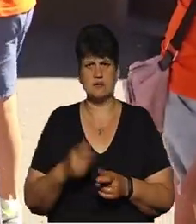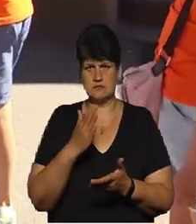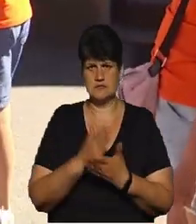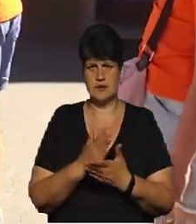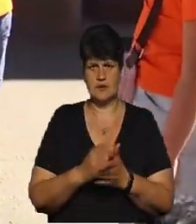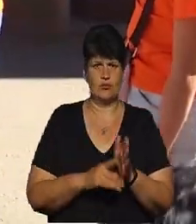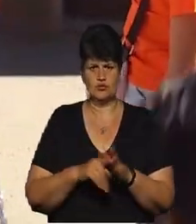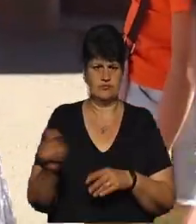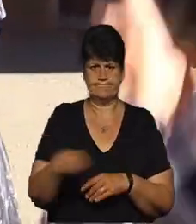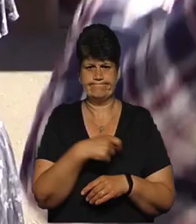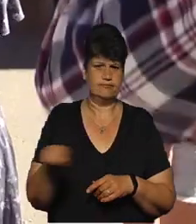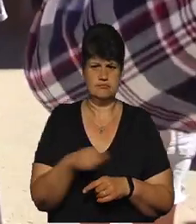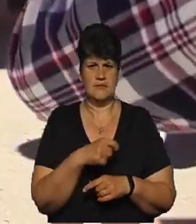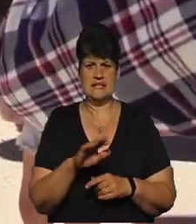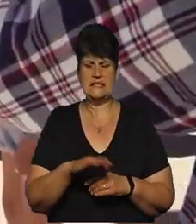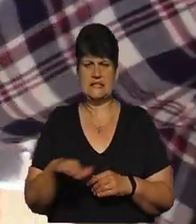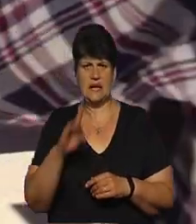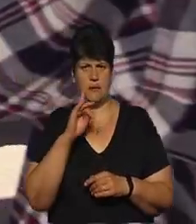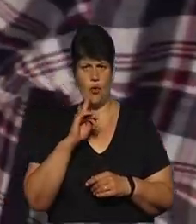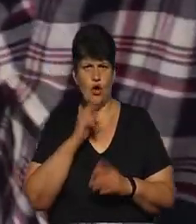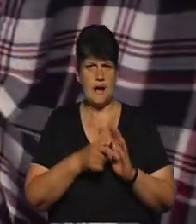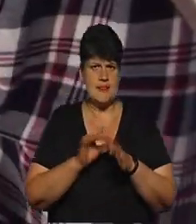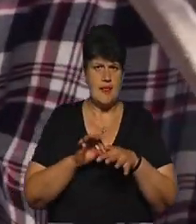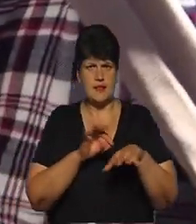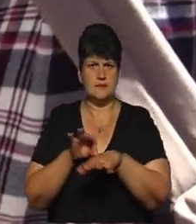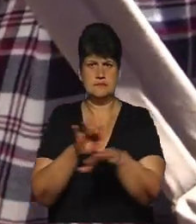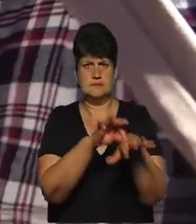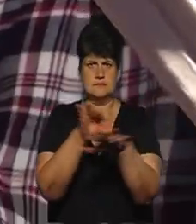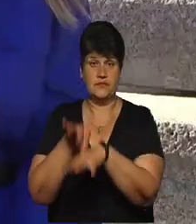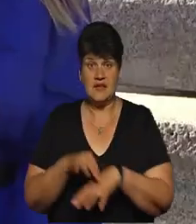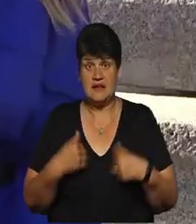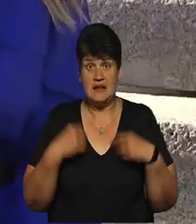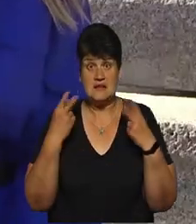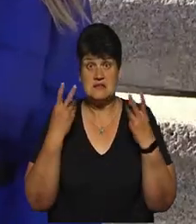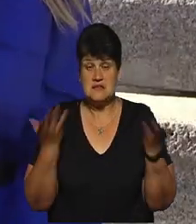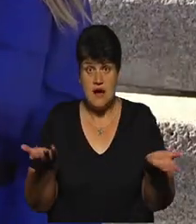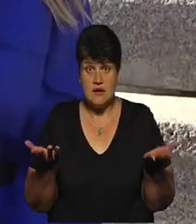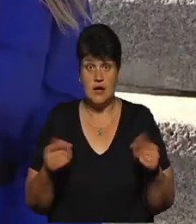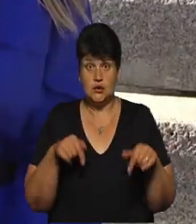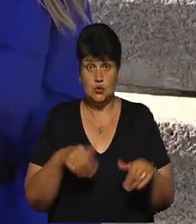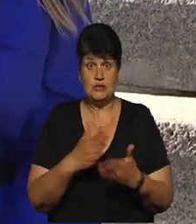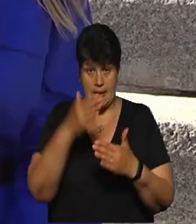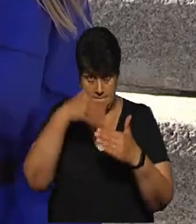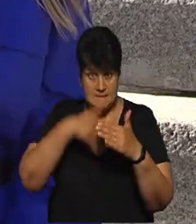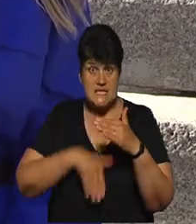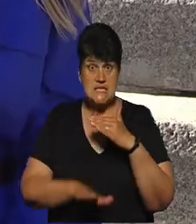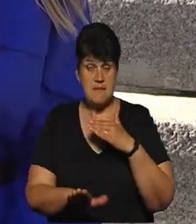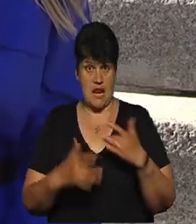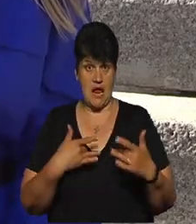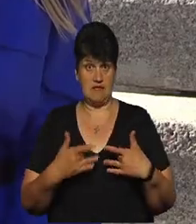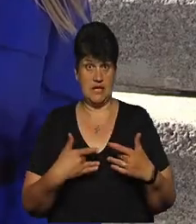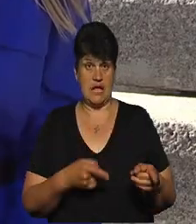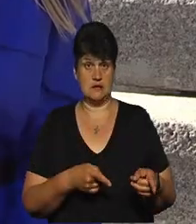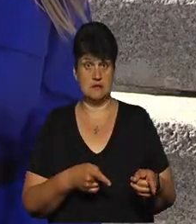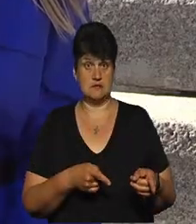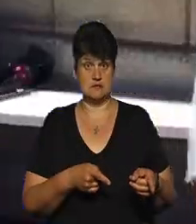махати, дітей по кабінетам поводив. І цікаво, до речі, я не знав цього, виявляється, що тут є підземелля в театрі. От. І